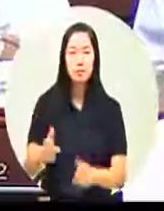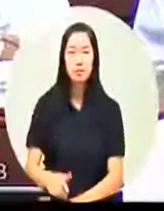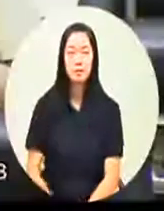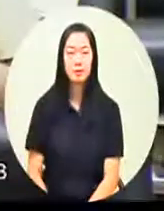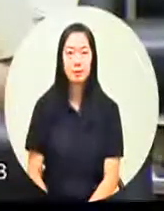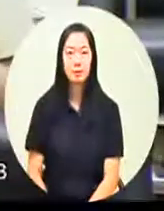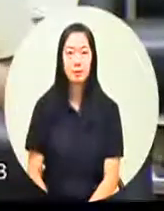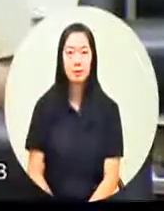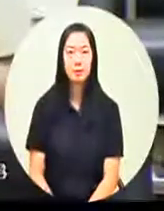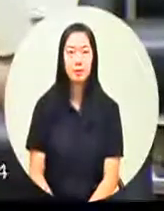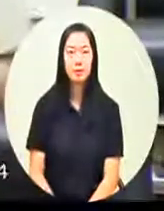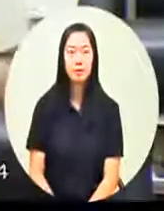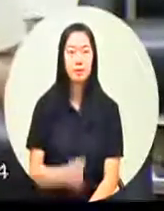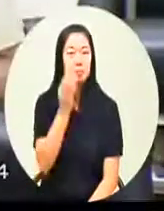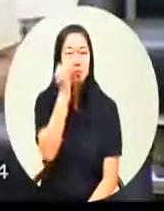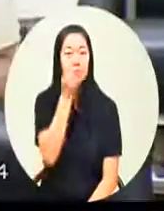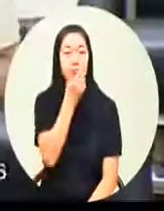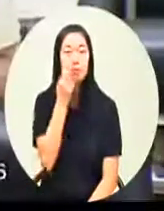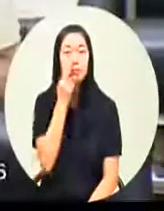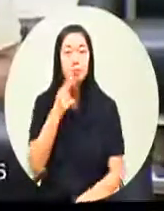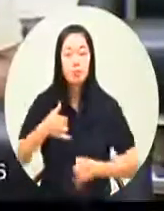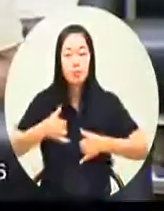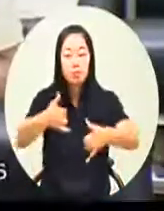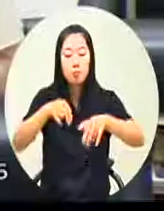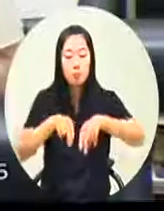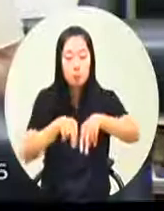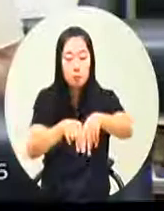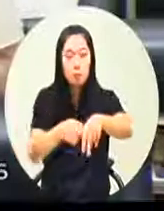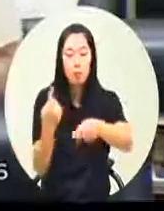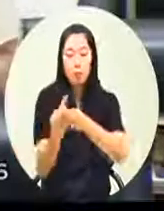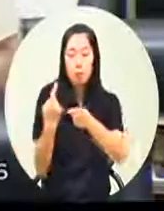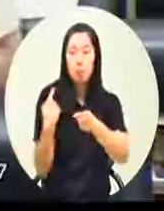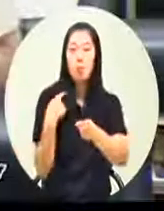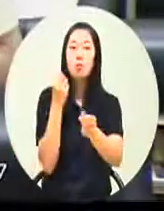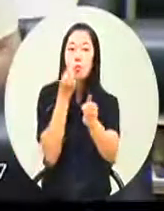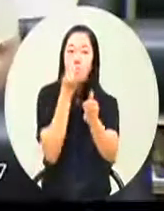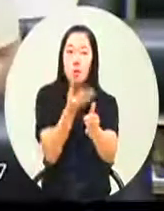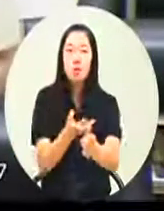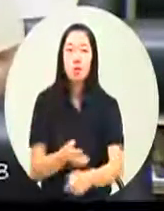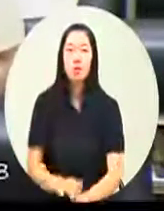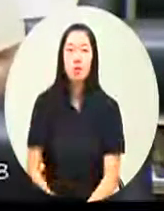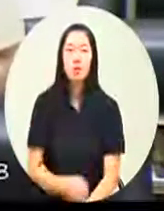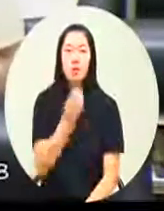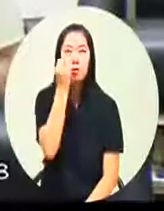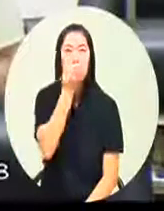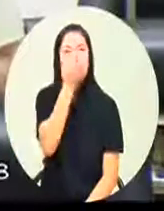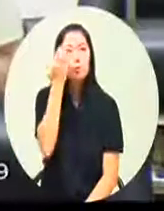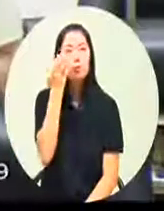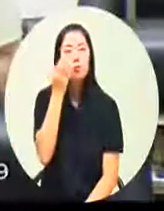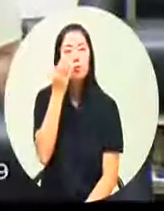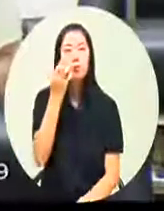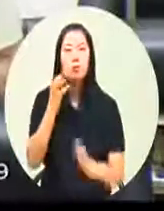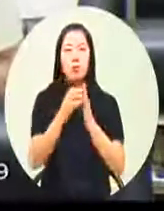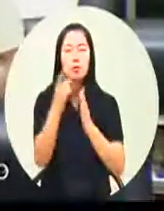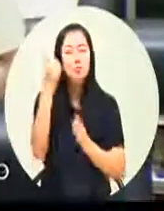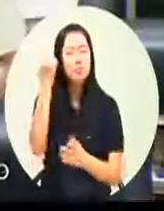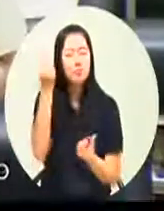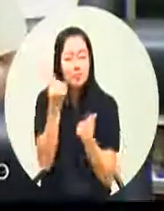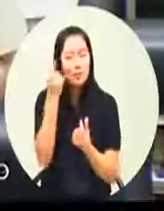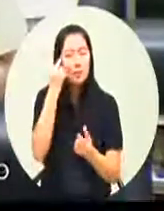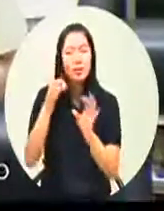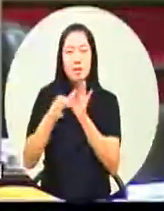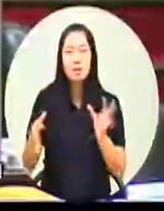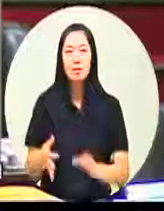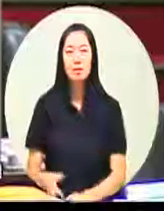啊，去年我讲，观光局好像跟它无关一样，根本没有把